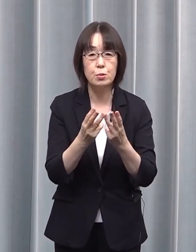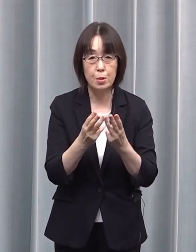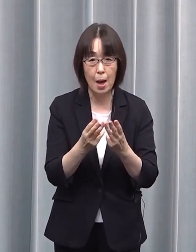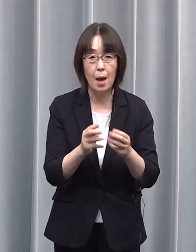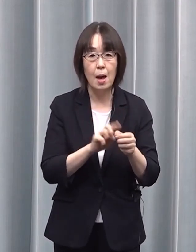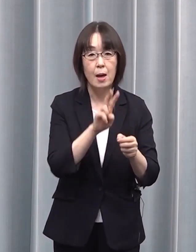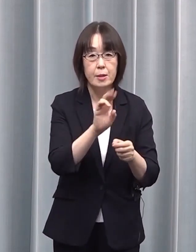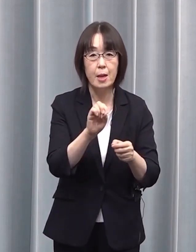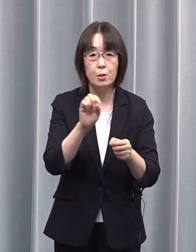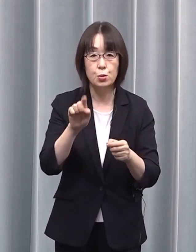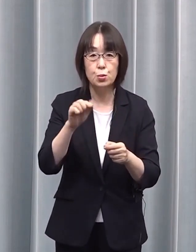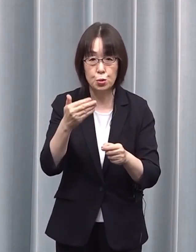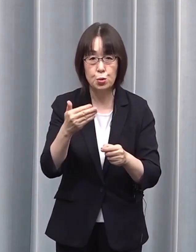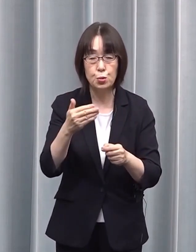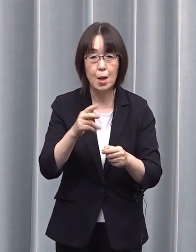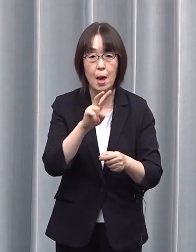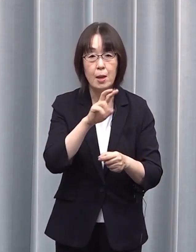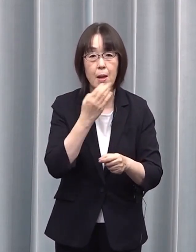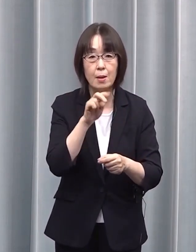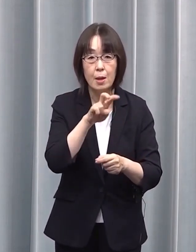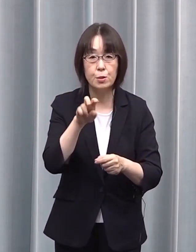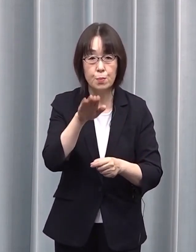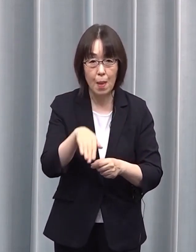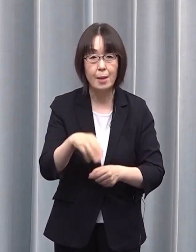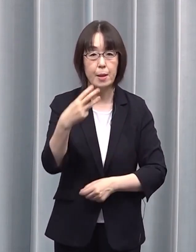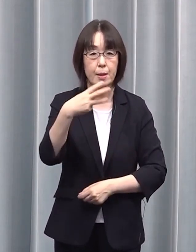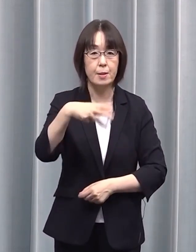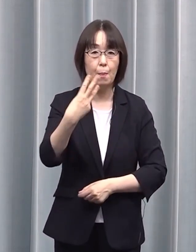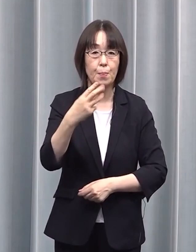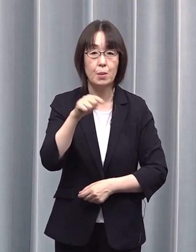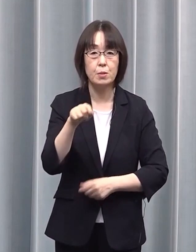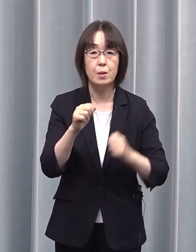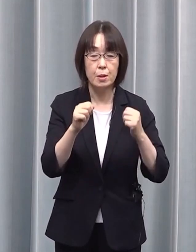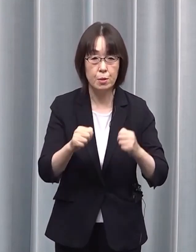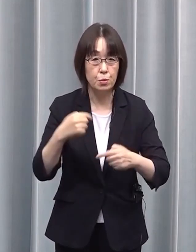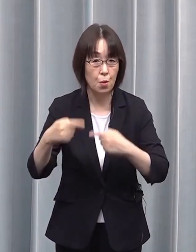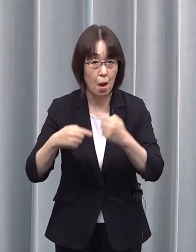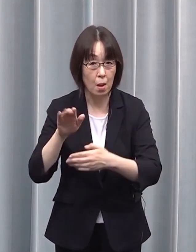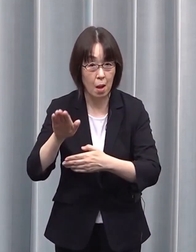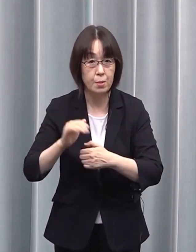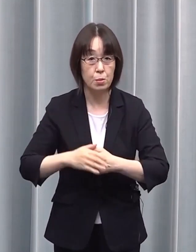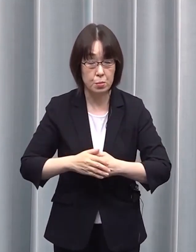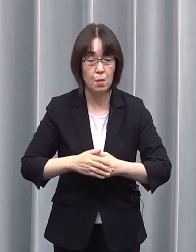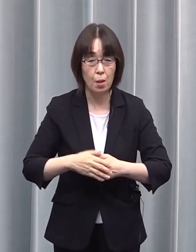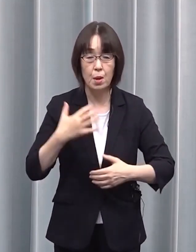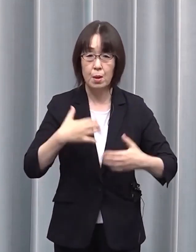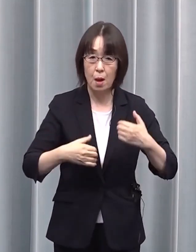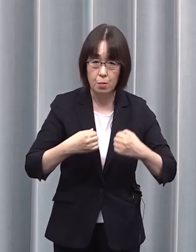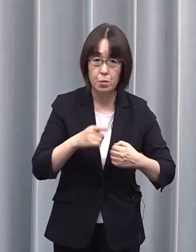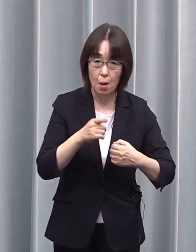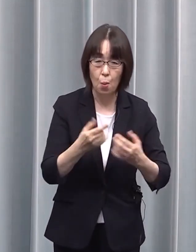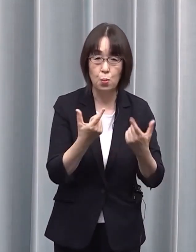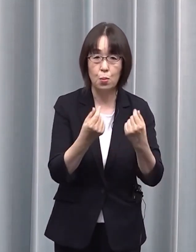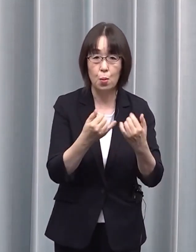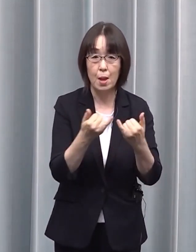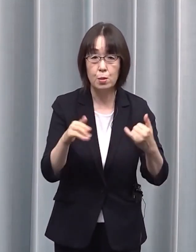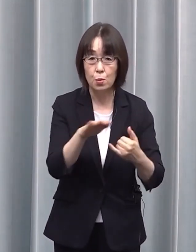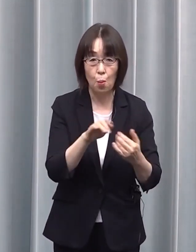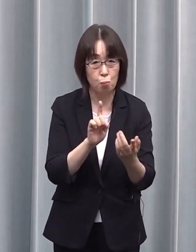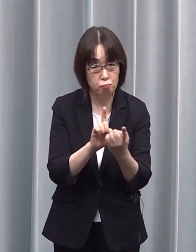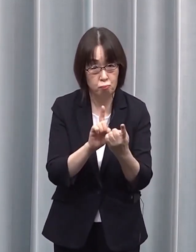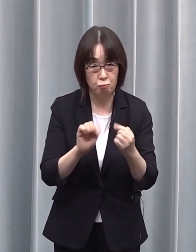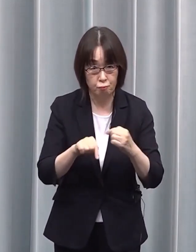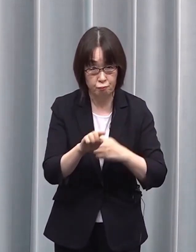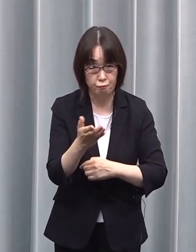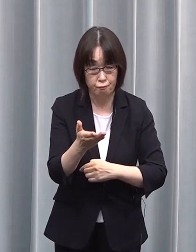で300人いると言われています。こういった子どもたち、もしくはその学生さんとどういうふうに向き合っていくべきとお考えか、お聞かせいただ